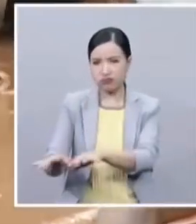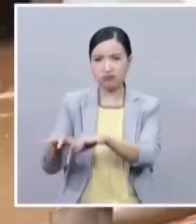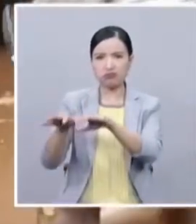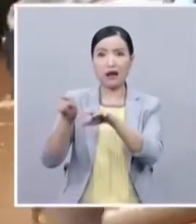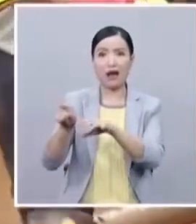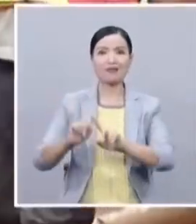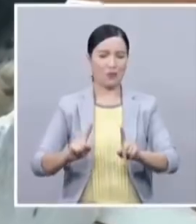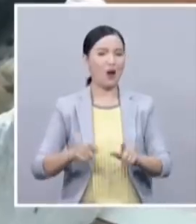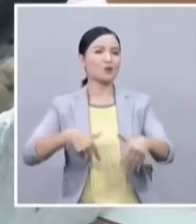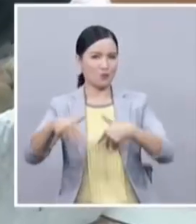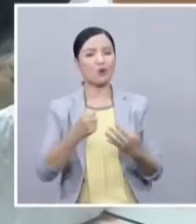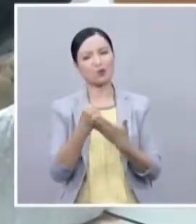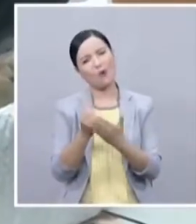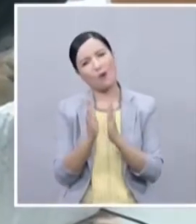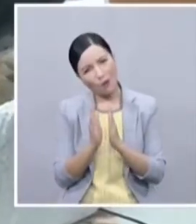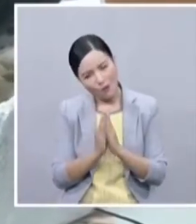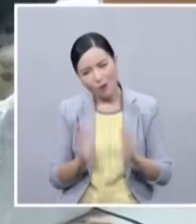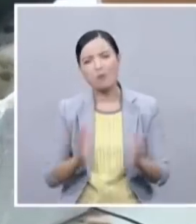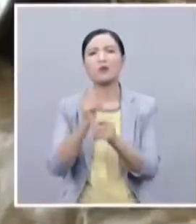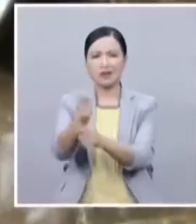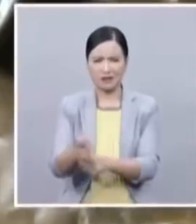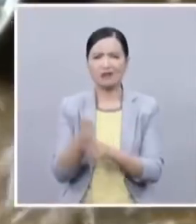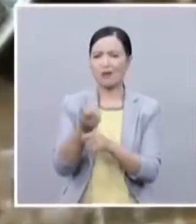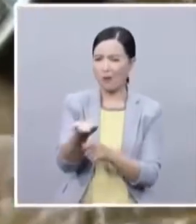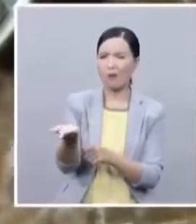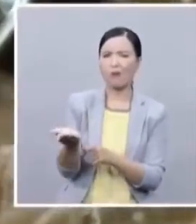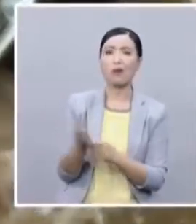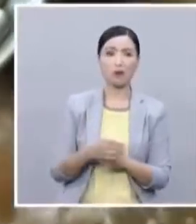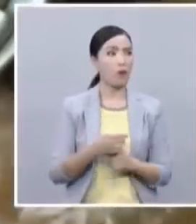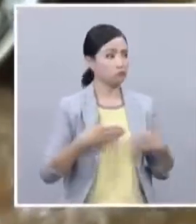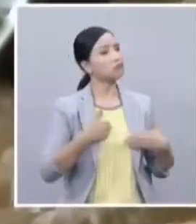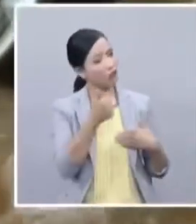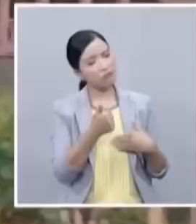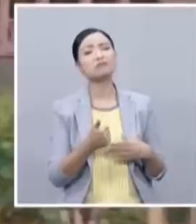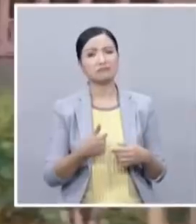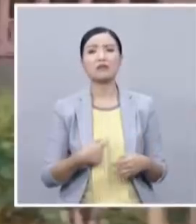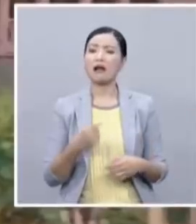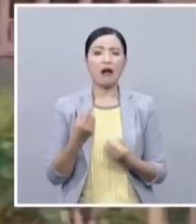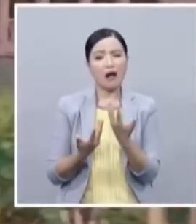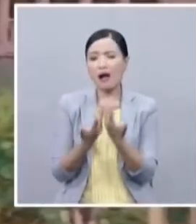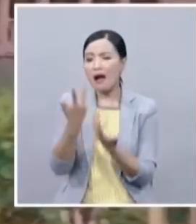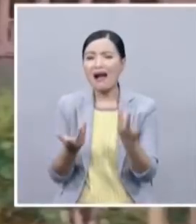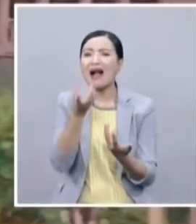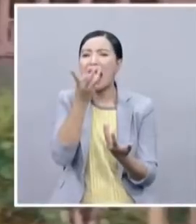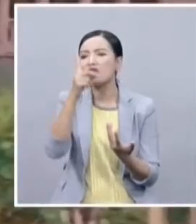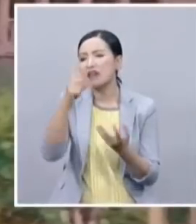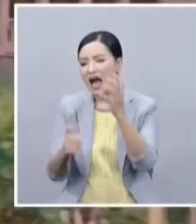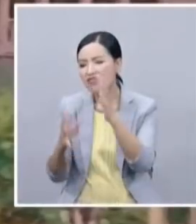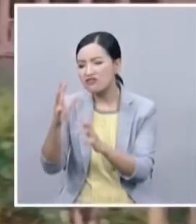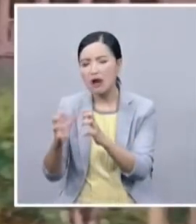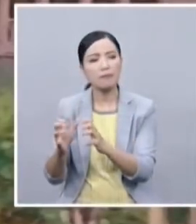ออกข่าวมาจากประชาชนก็ขอบคุณนะครับเกษตรกรก็บอกยินดีเต็มใจเขาบอกว่าน้ำมาข้าวตายเขาบอกว่าข้าวตายก็ปลูก